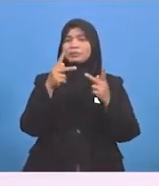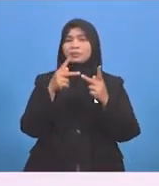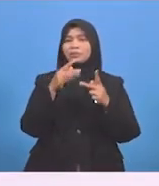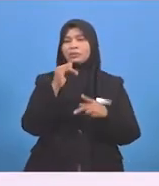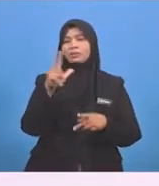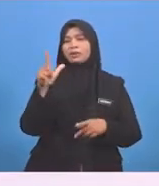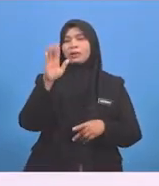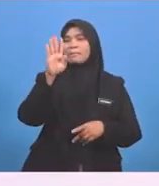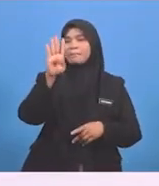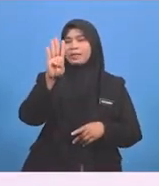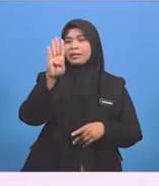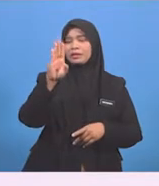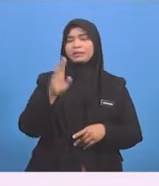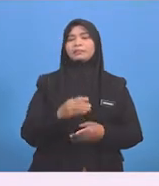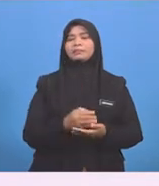B.